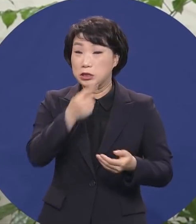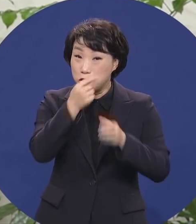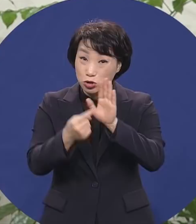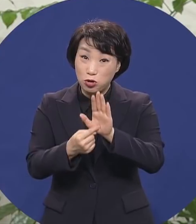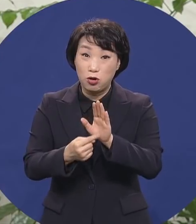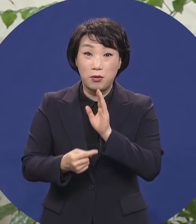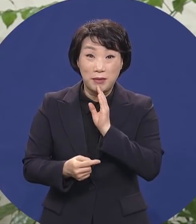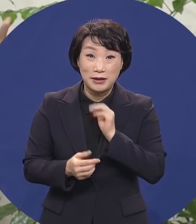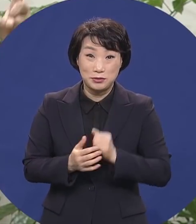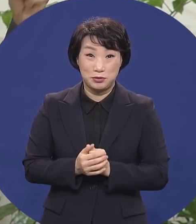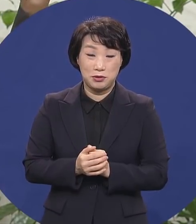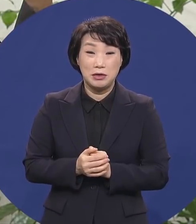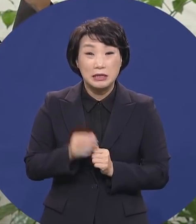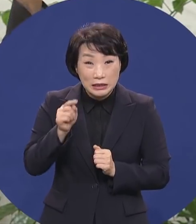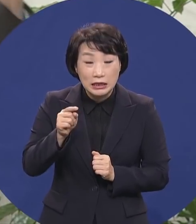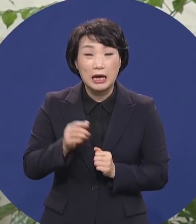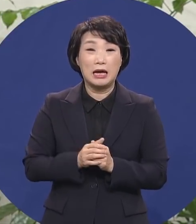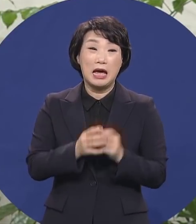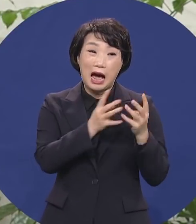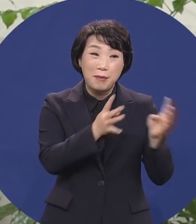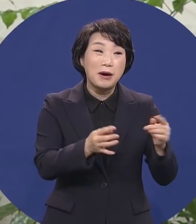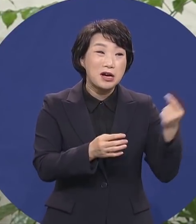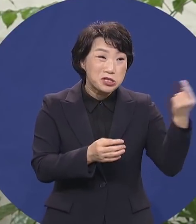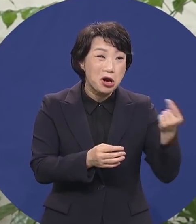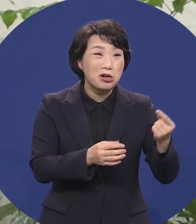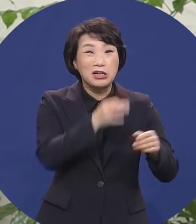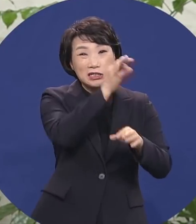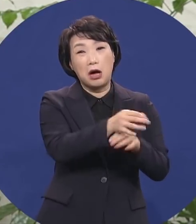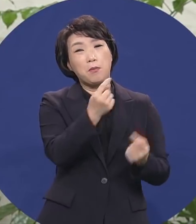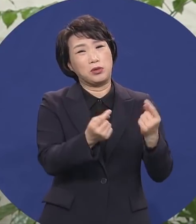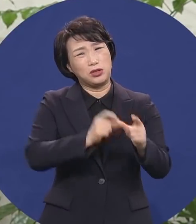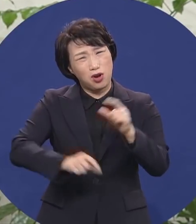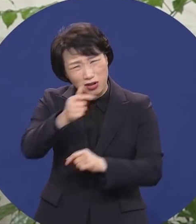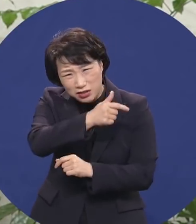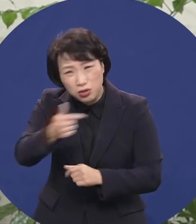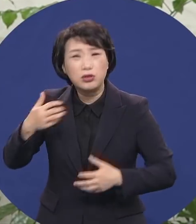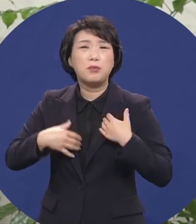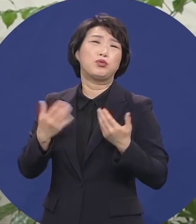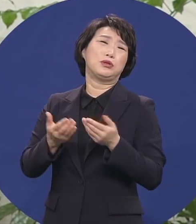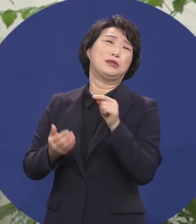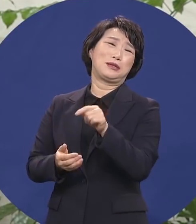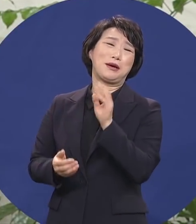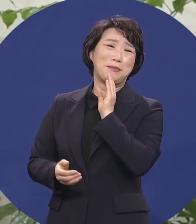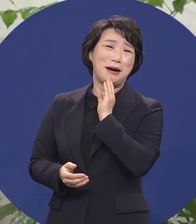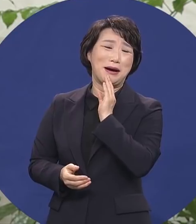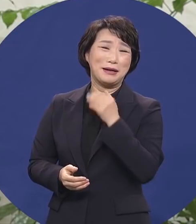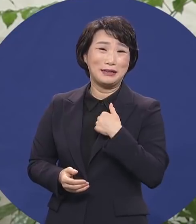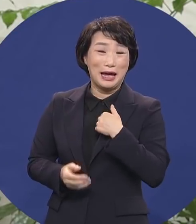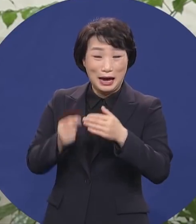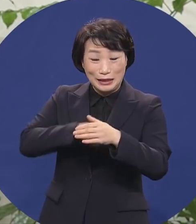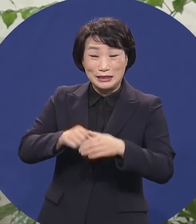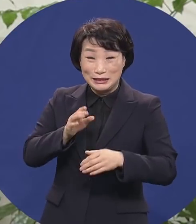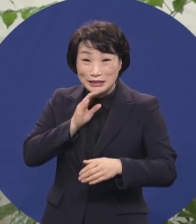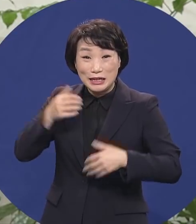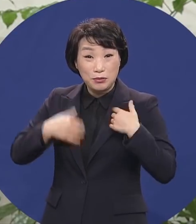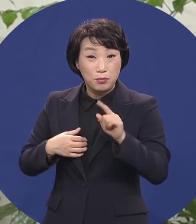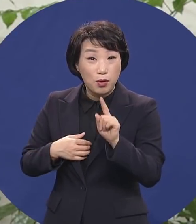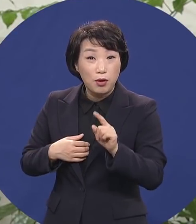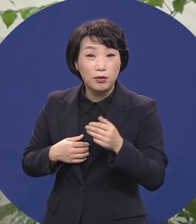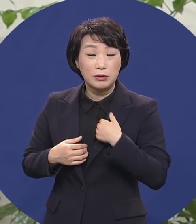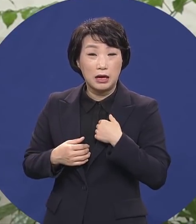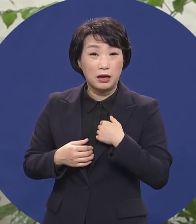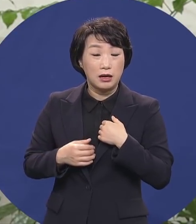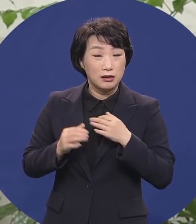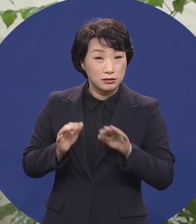증거니, 이것이 아파트 전체보다 기쁜 일이야. 정말로 진짜 내 속에 기쁨이 뭐냐?